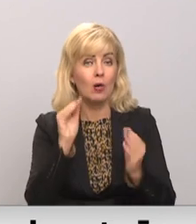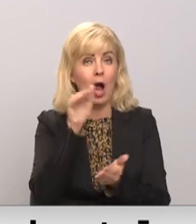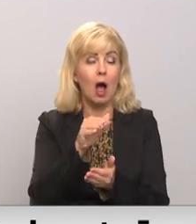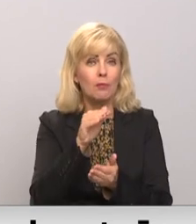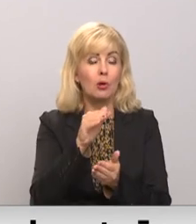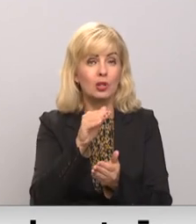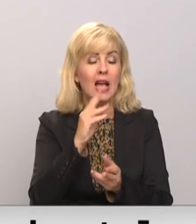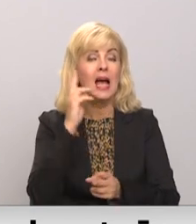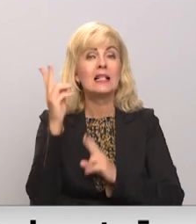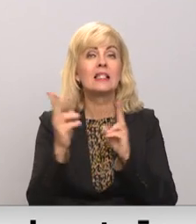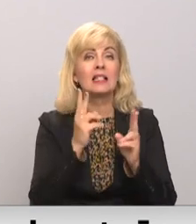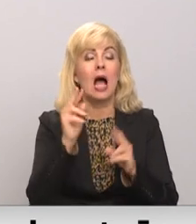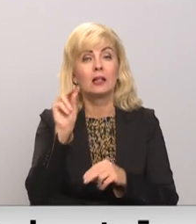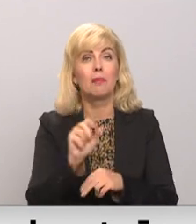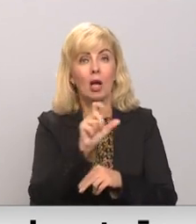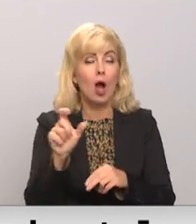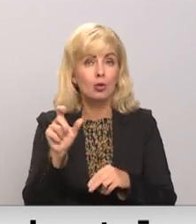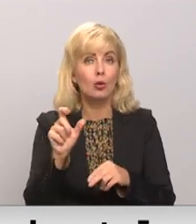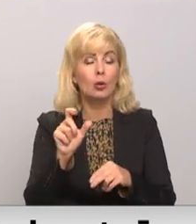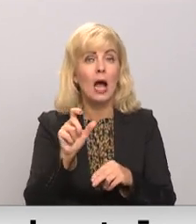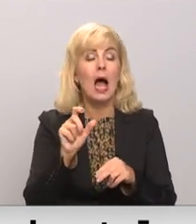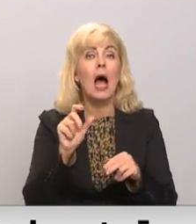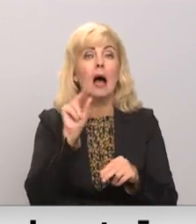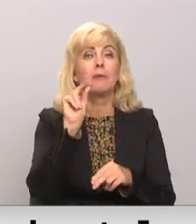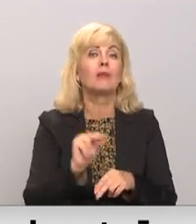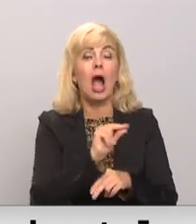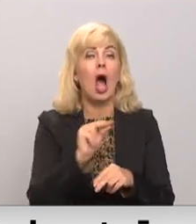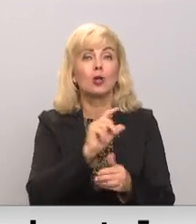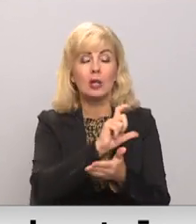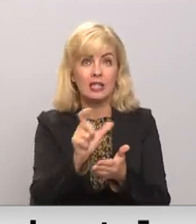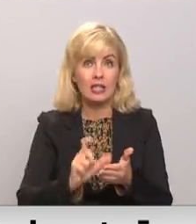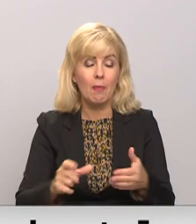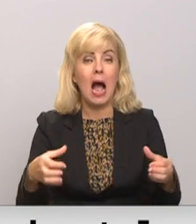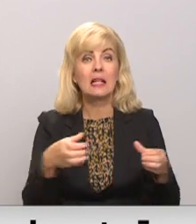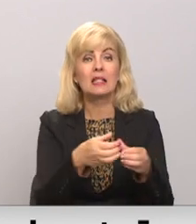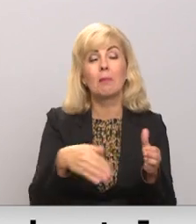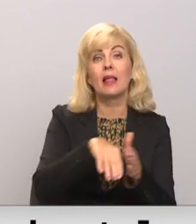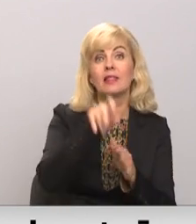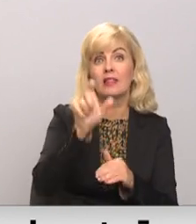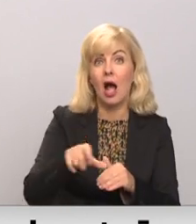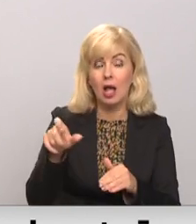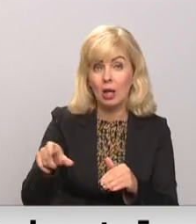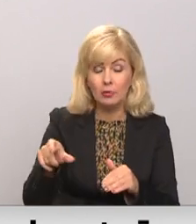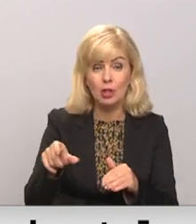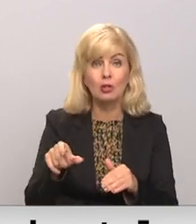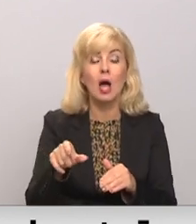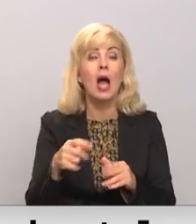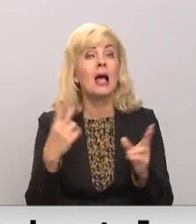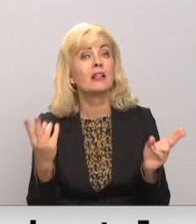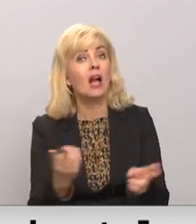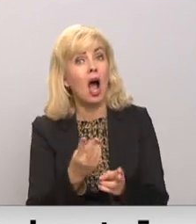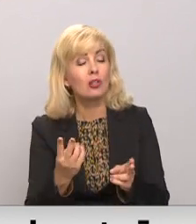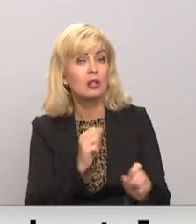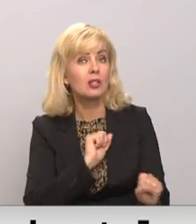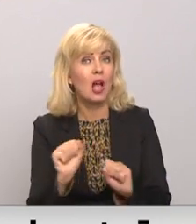priesteru bals, bet garīgās dziesmas izpilda Rogaukas etnogrāfiskā ansambļa dalībnieces. Nelielu ieskatu tradīcijā